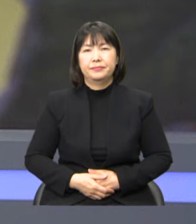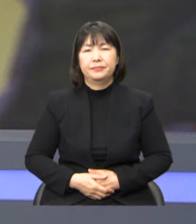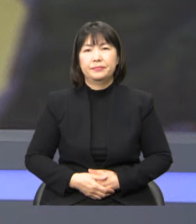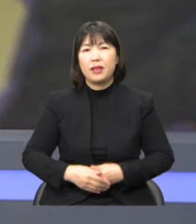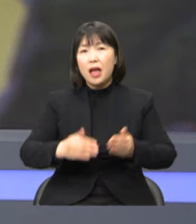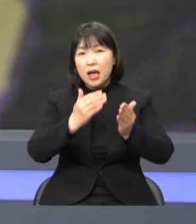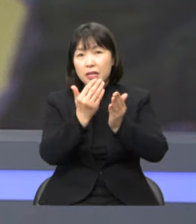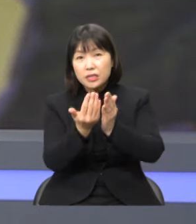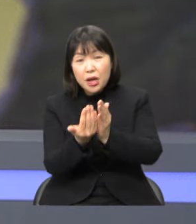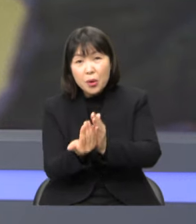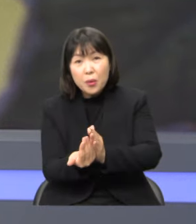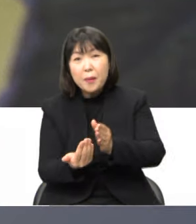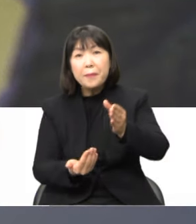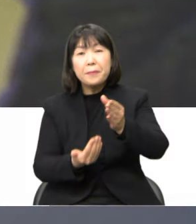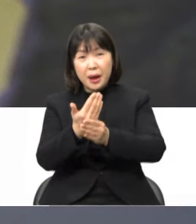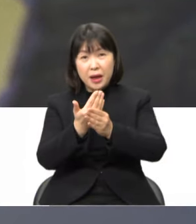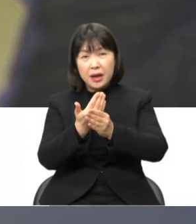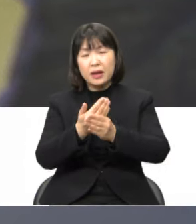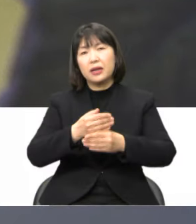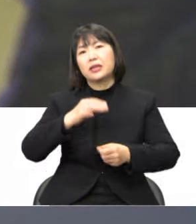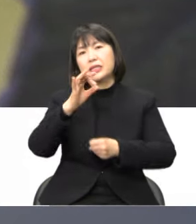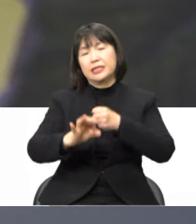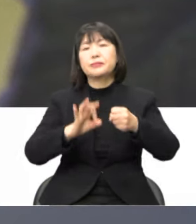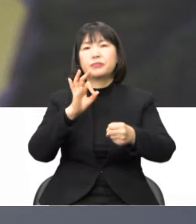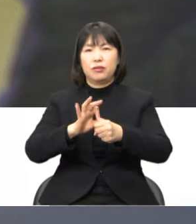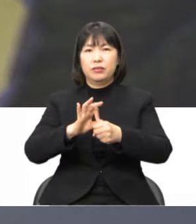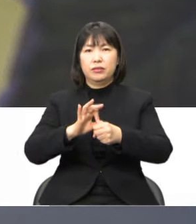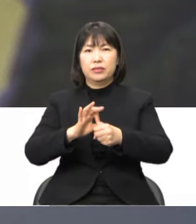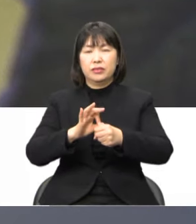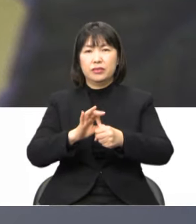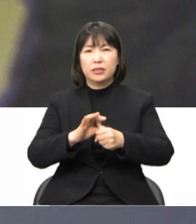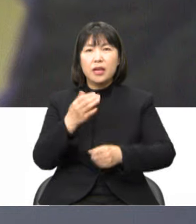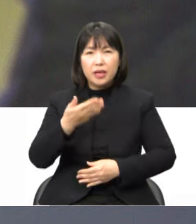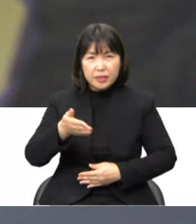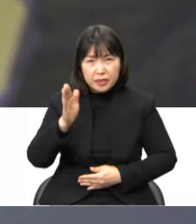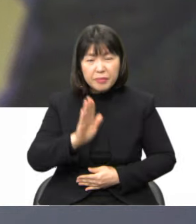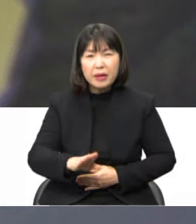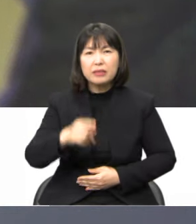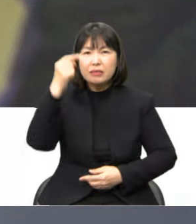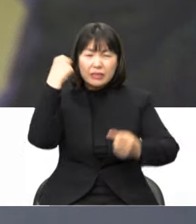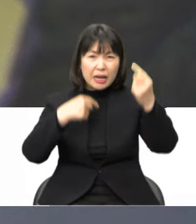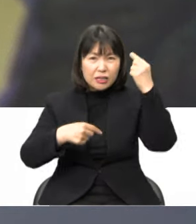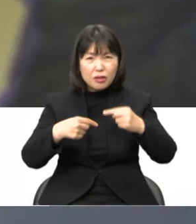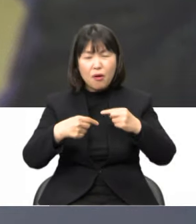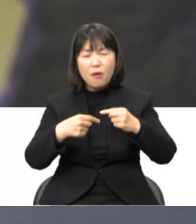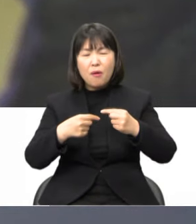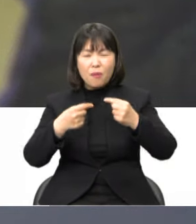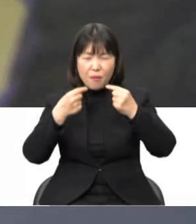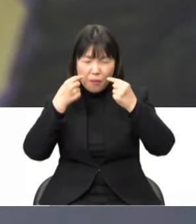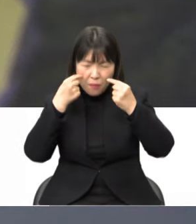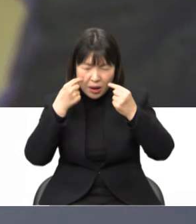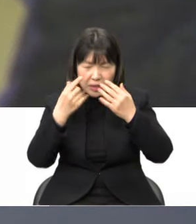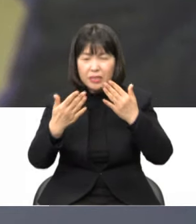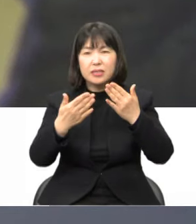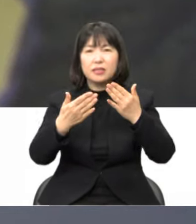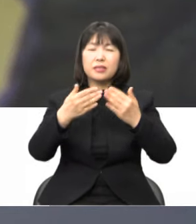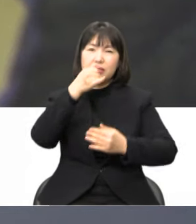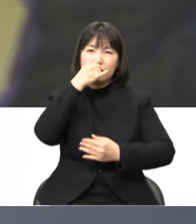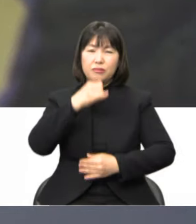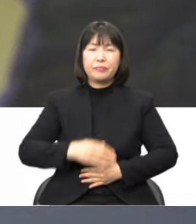세월호 참사가 발생한지 10년이 지났지만이 참사가 남긴 상처는 아직도 또렷합니다 특히